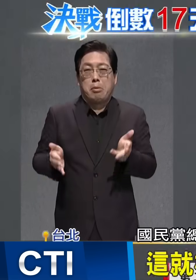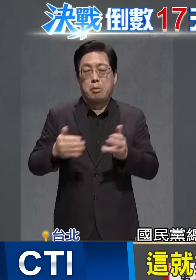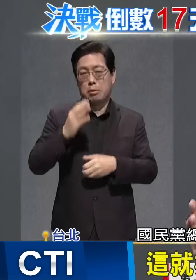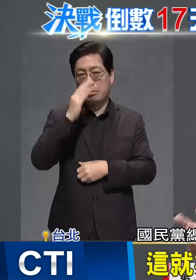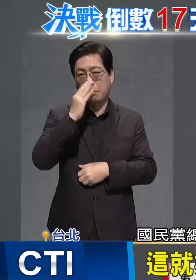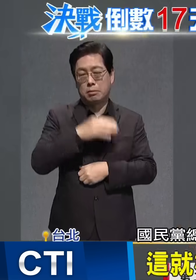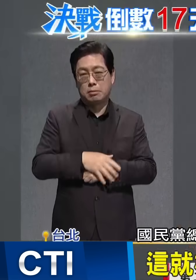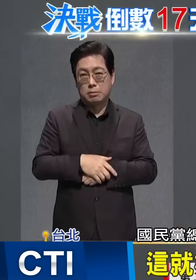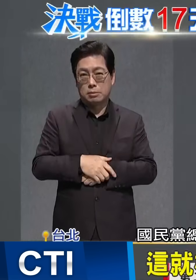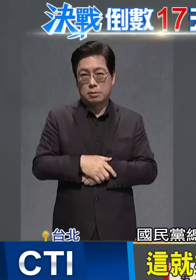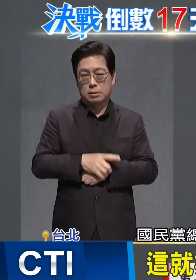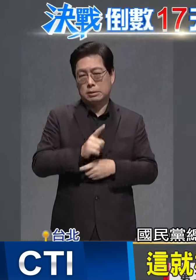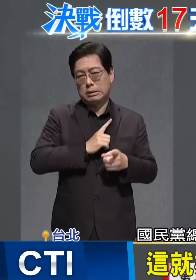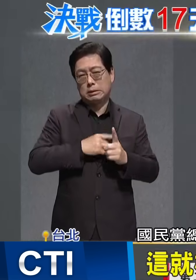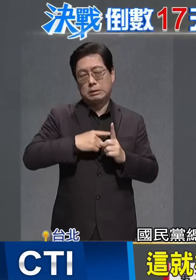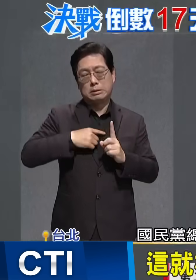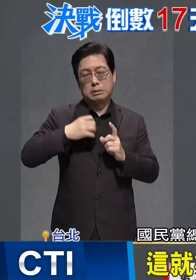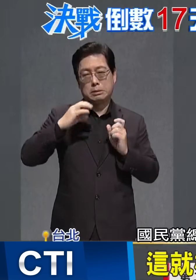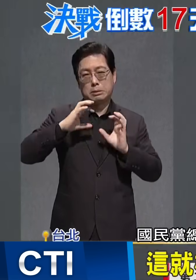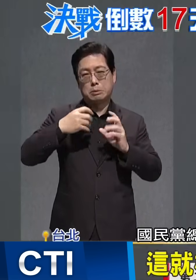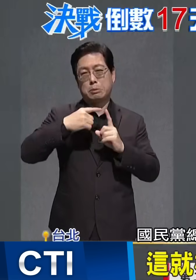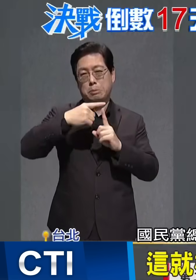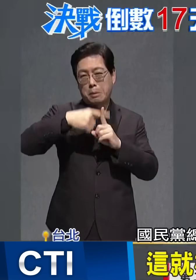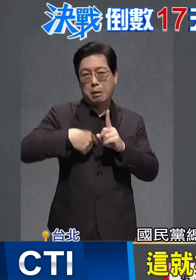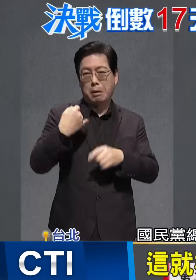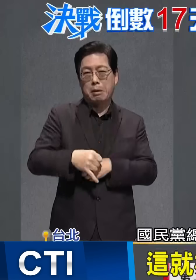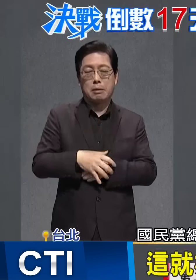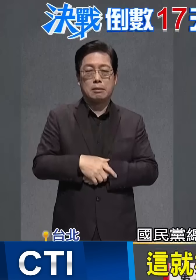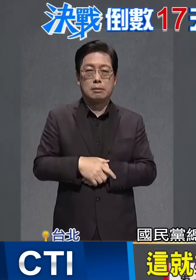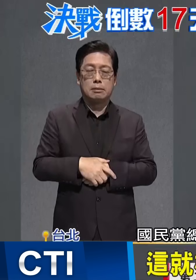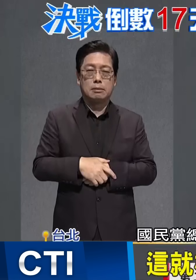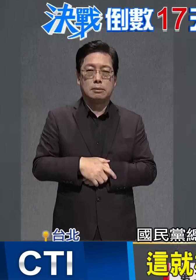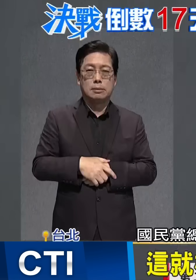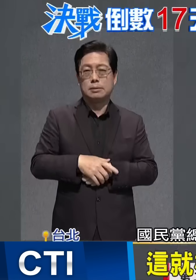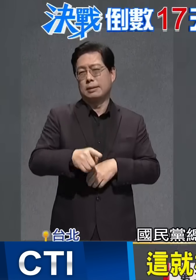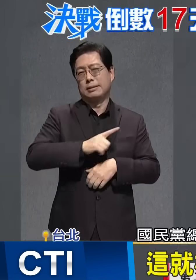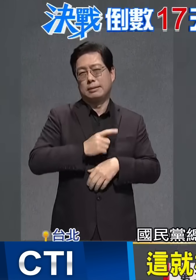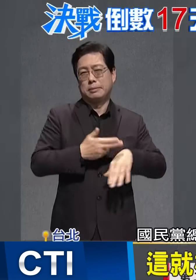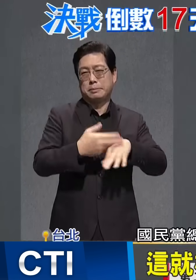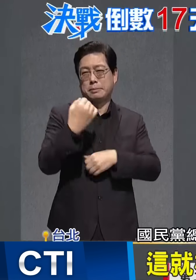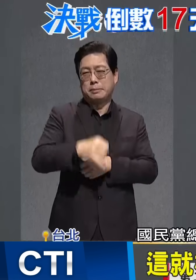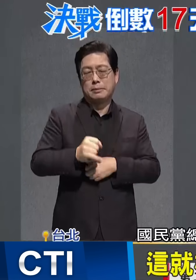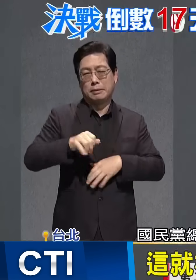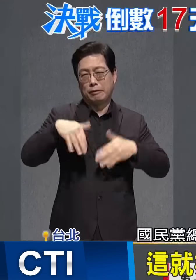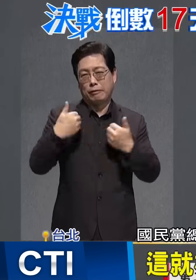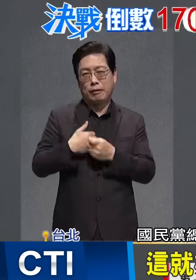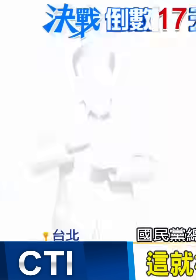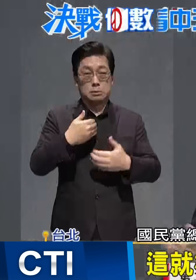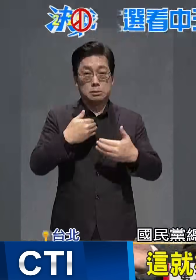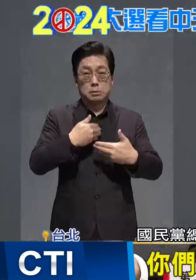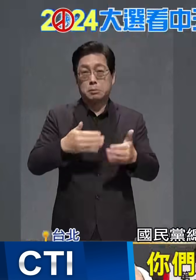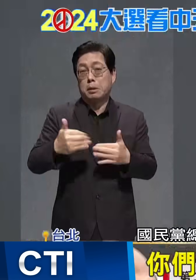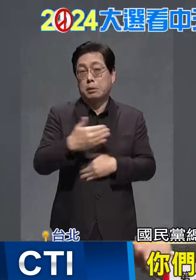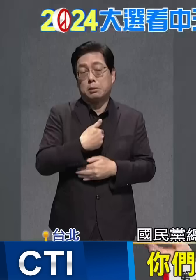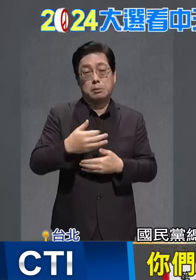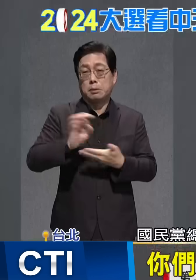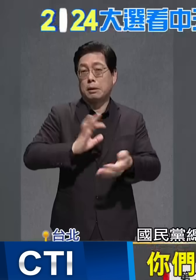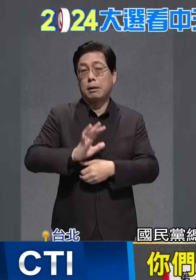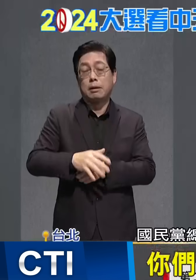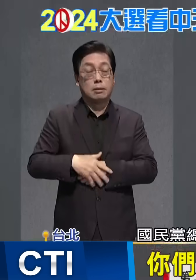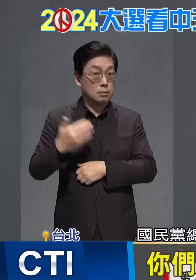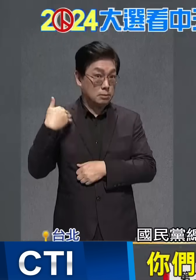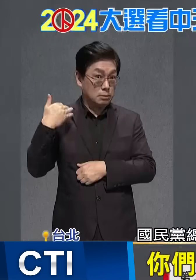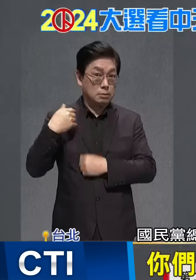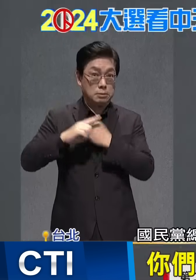那治本国格，这个标准哈，未啊筛准，佮嫌客观啦。恁过去讲的